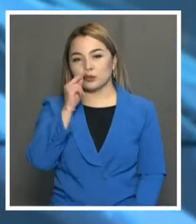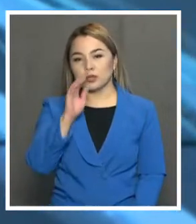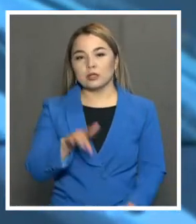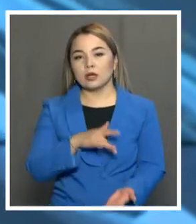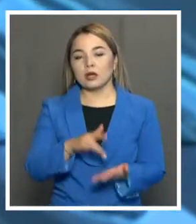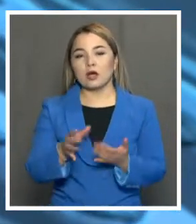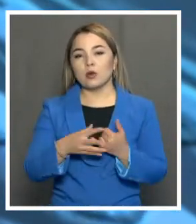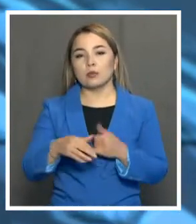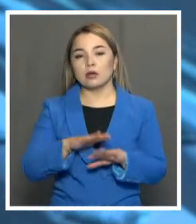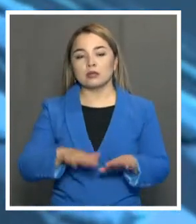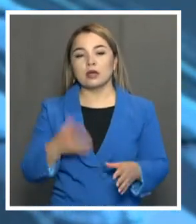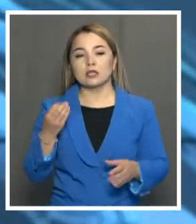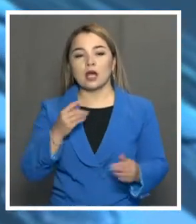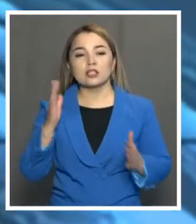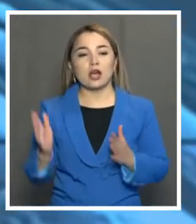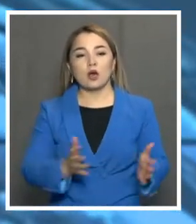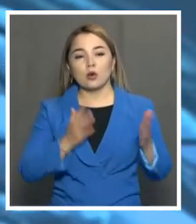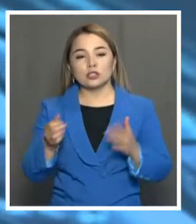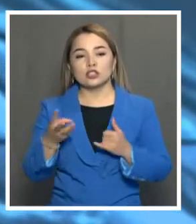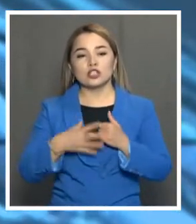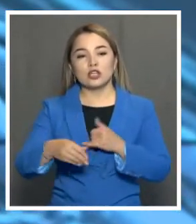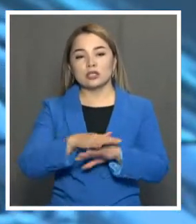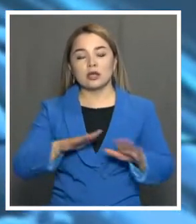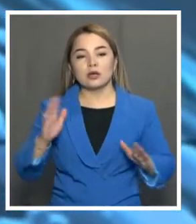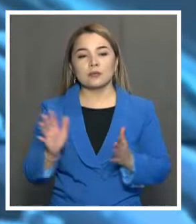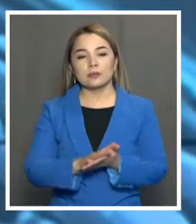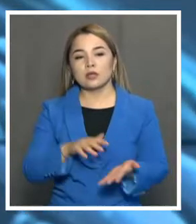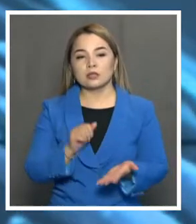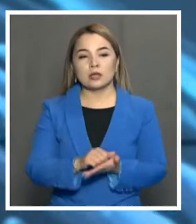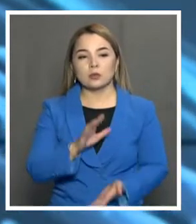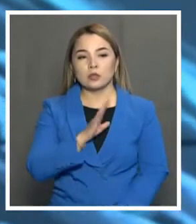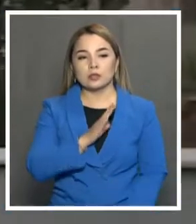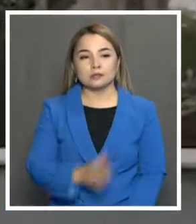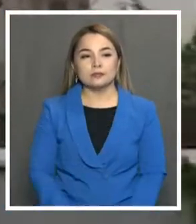Шымкент қаласы аумағында тағы да дауыл тұрып, біраз жерді қиратып кетті.